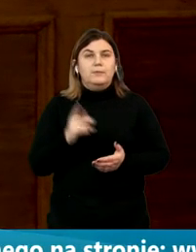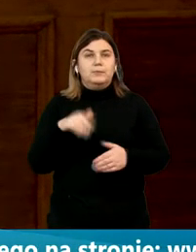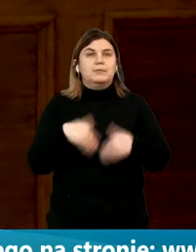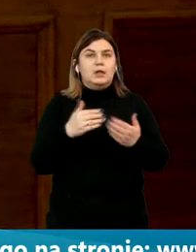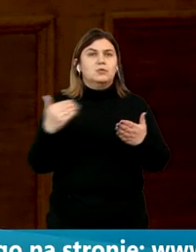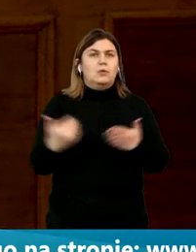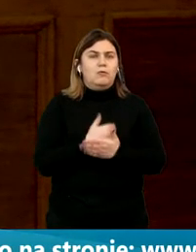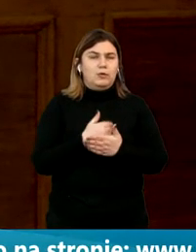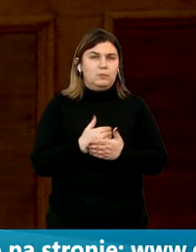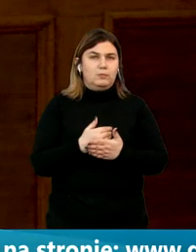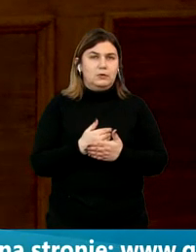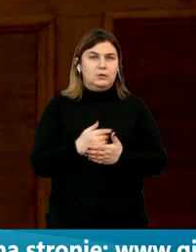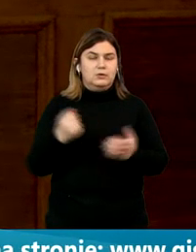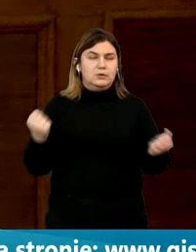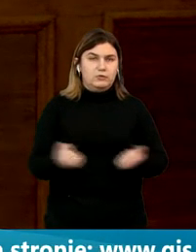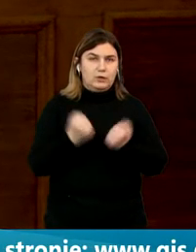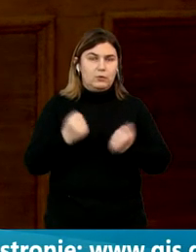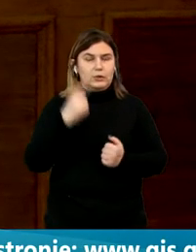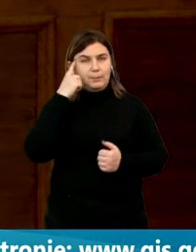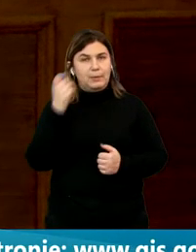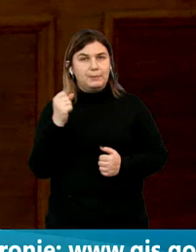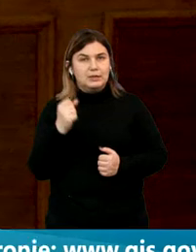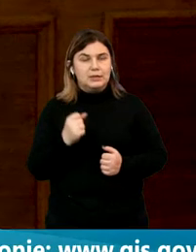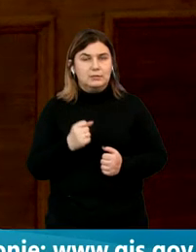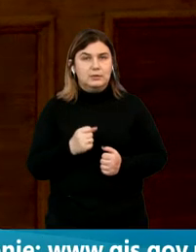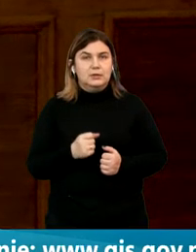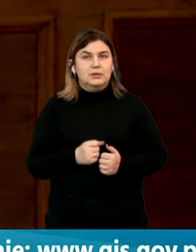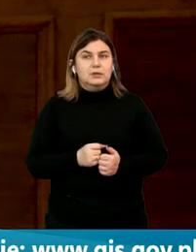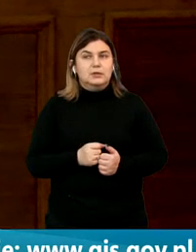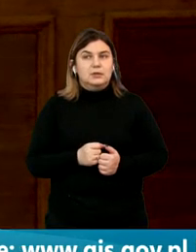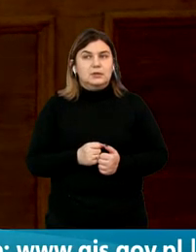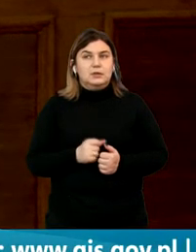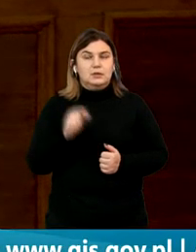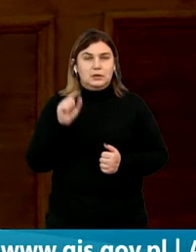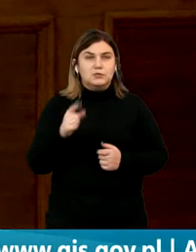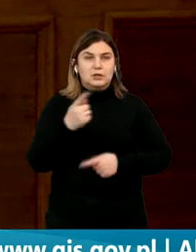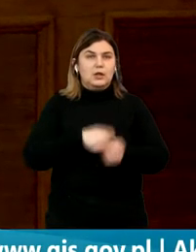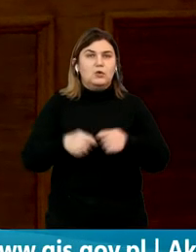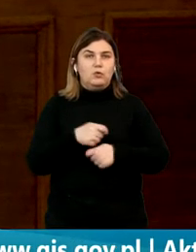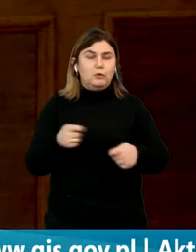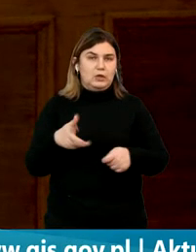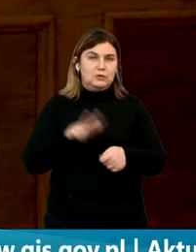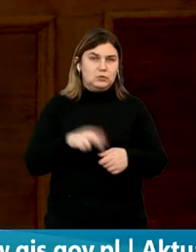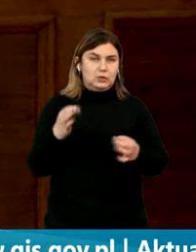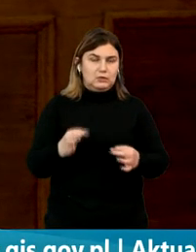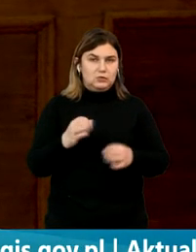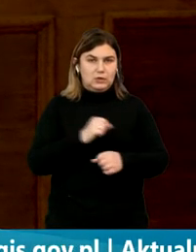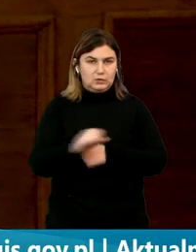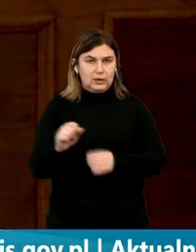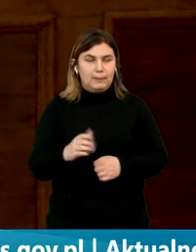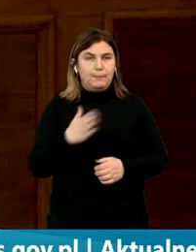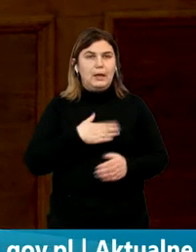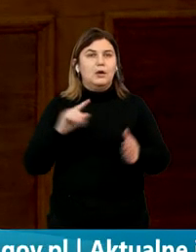impuls do działania. Pamiętajmy, że te rozwiązania, które dzisiaj stosujemy, no, mają na